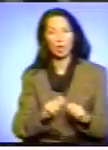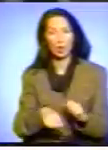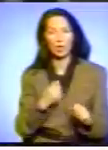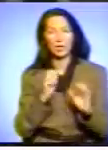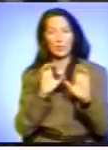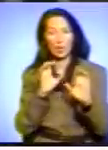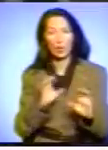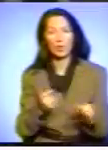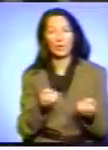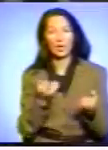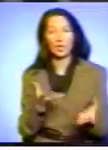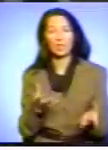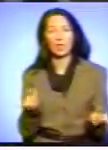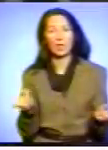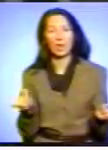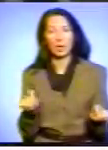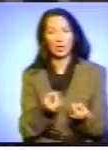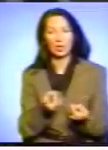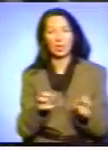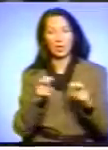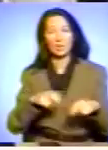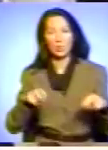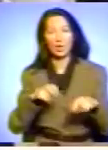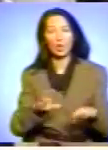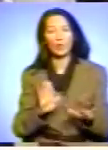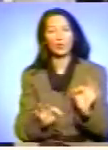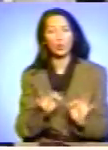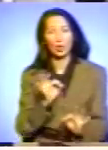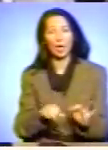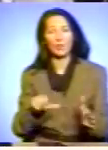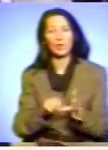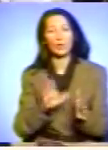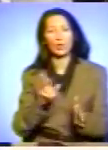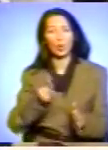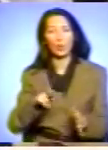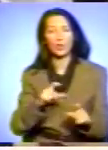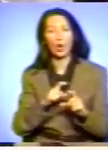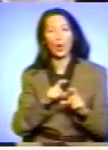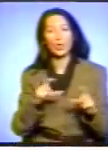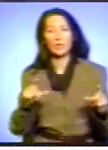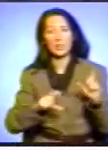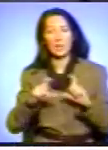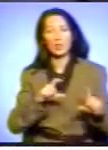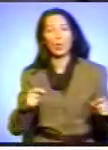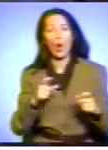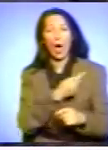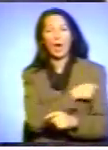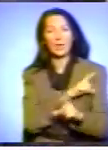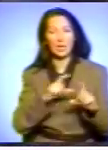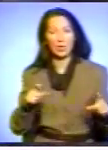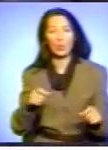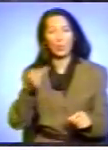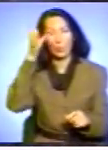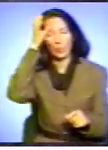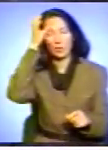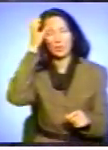законов, конечно, подлежит рассмотрению в судах. Відвідав Віктор Янукович і університетську клініку Одеського національного медичного